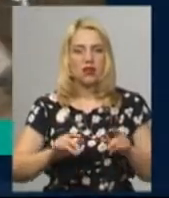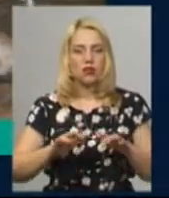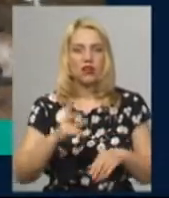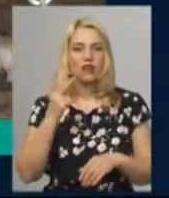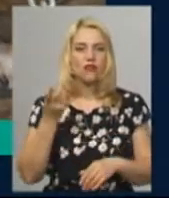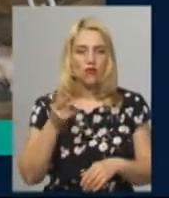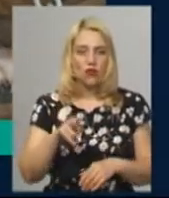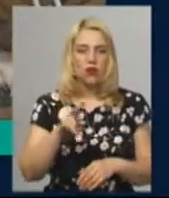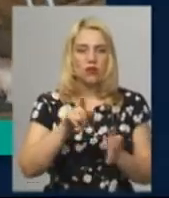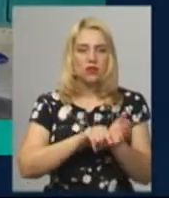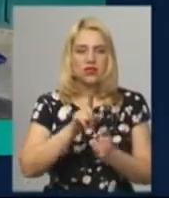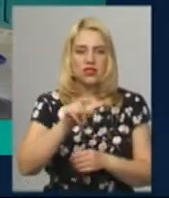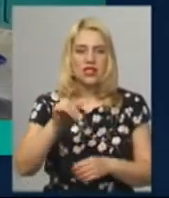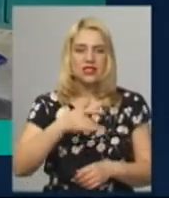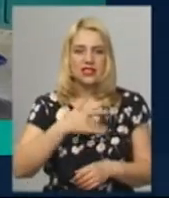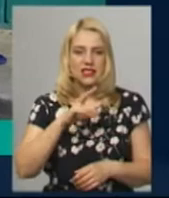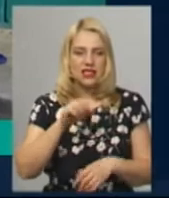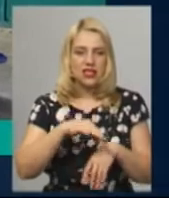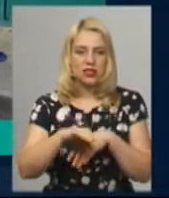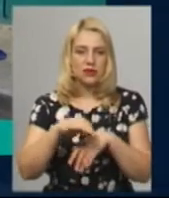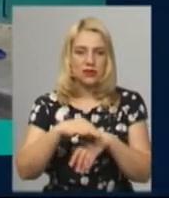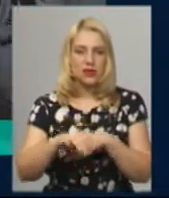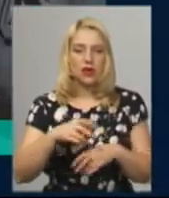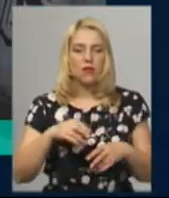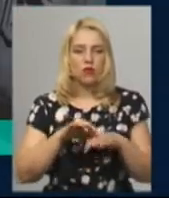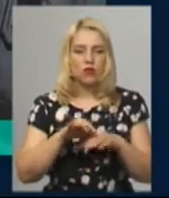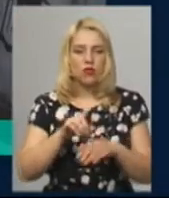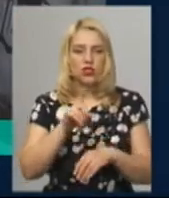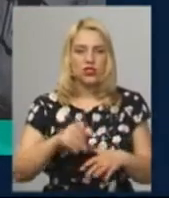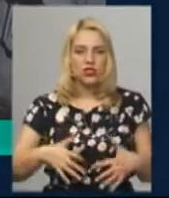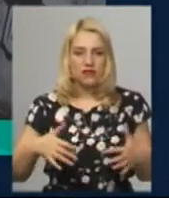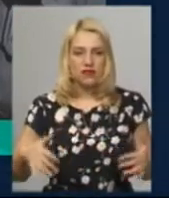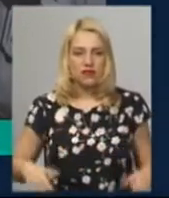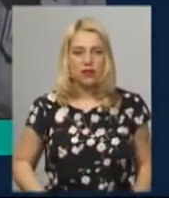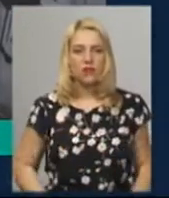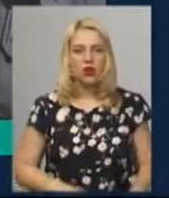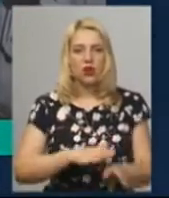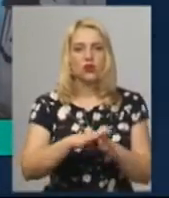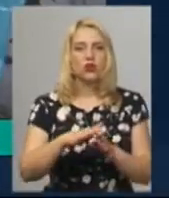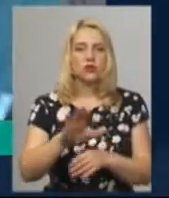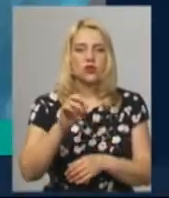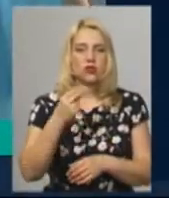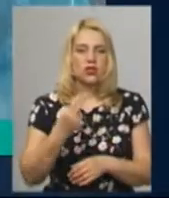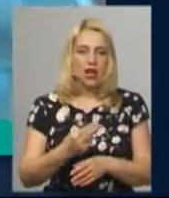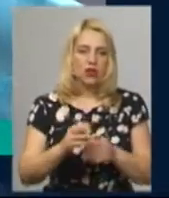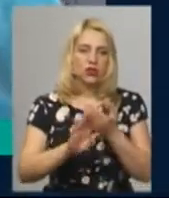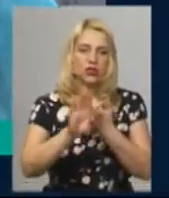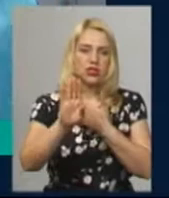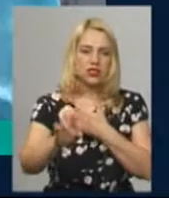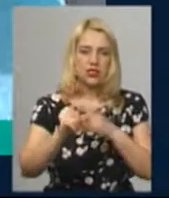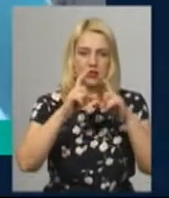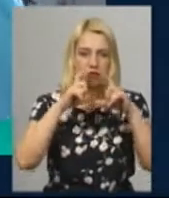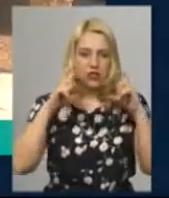за жорстке поводження з твариною, що розповідають фігуранти справи. Із дотриманням соціальної дистанції та в масках у селищі Чорний Острів,